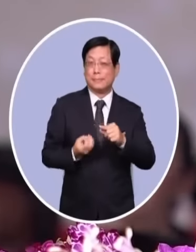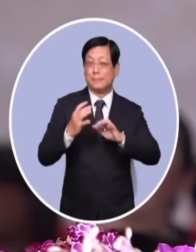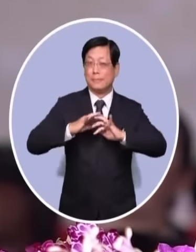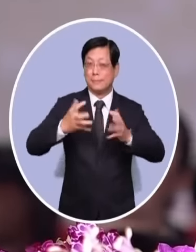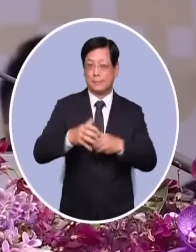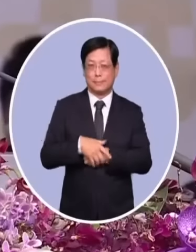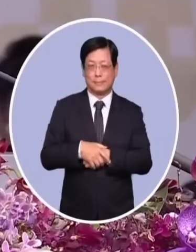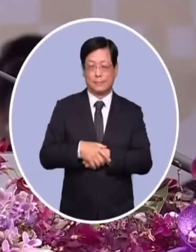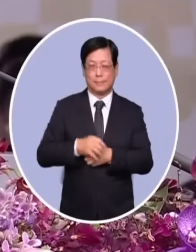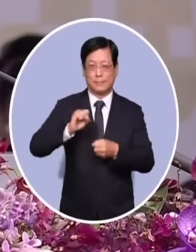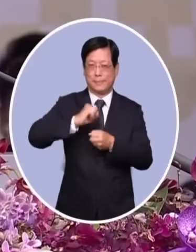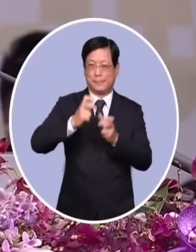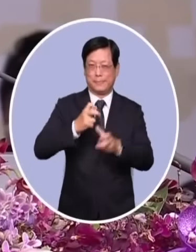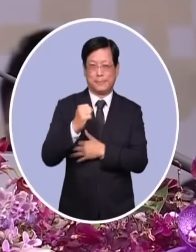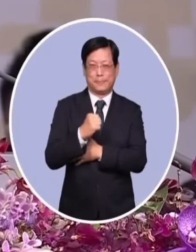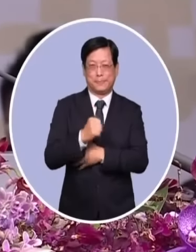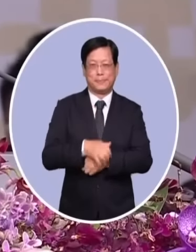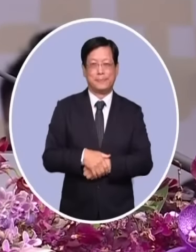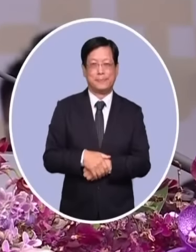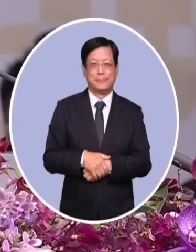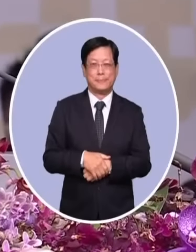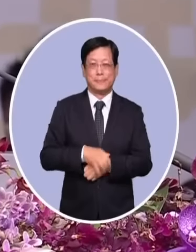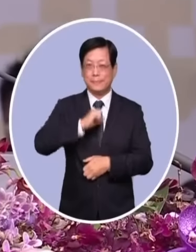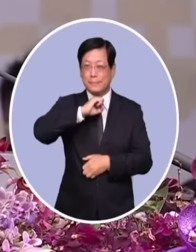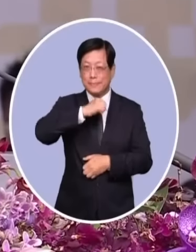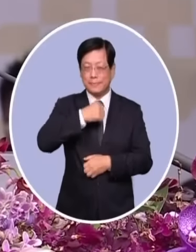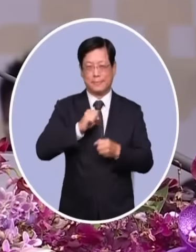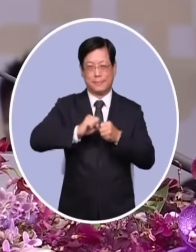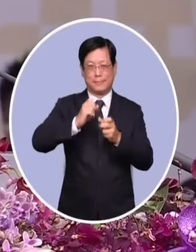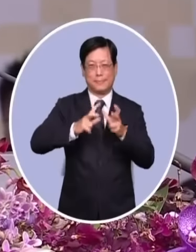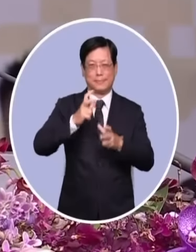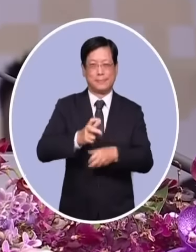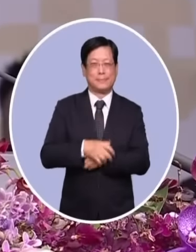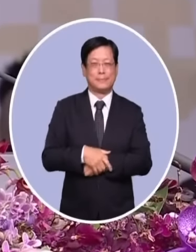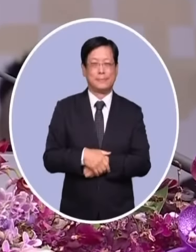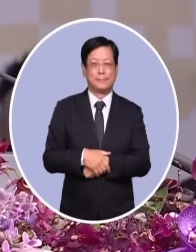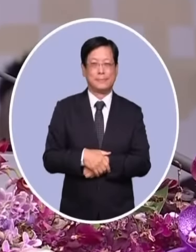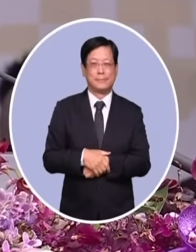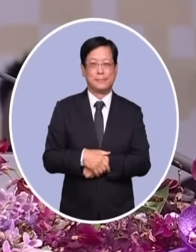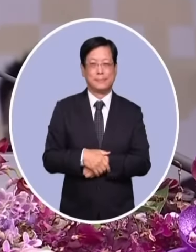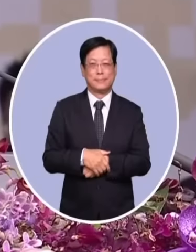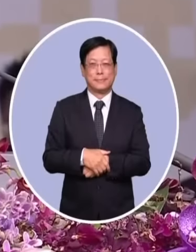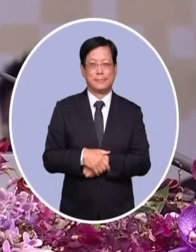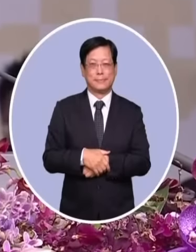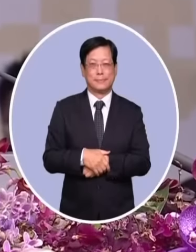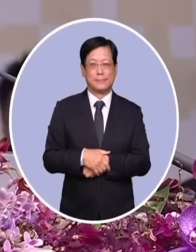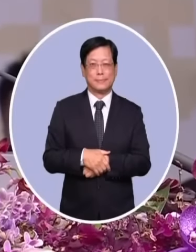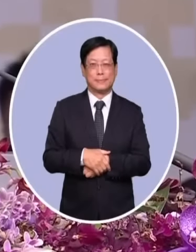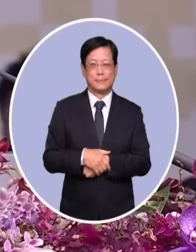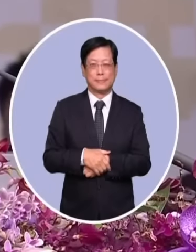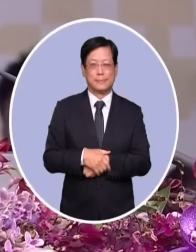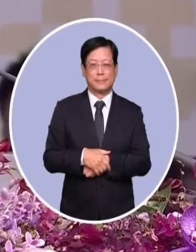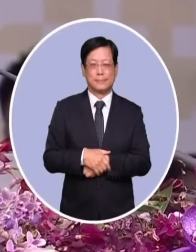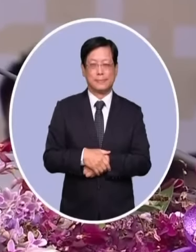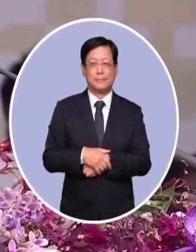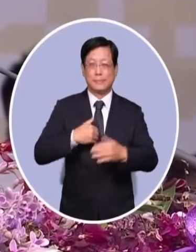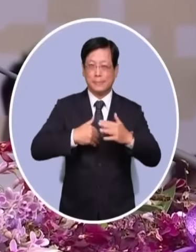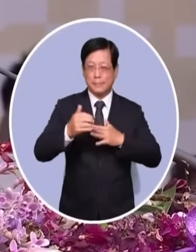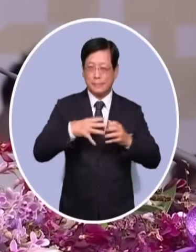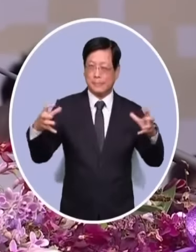民国加油，台湾加油，不分彼此，